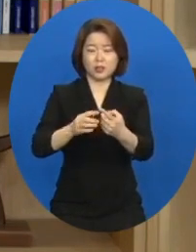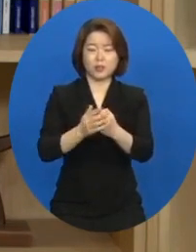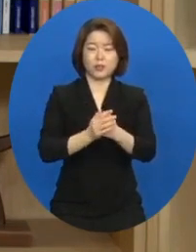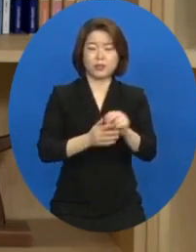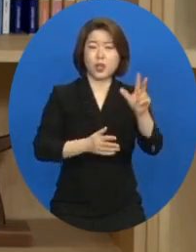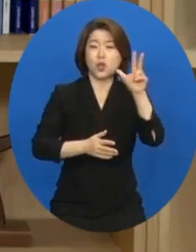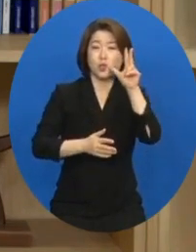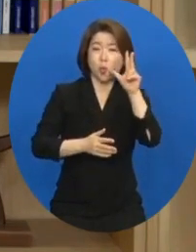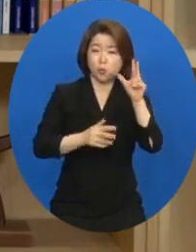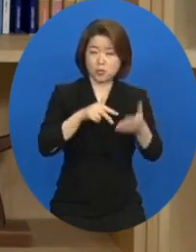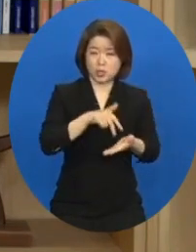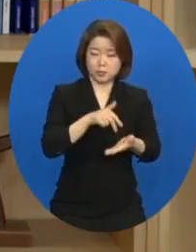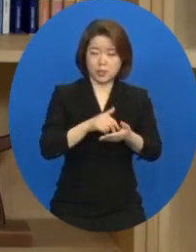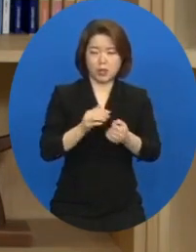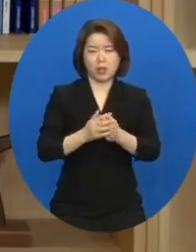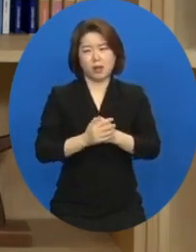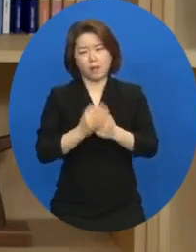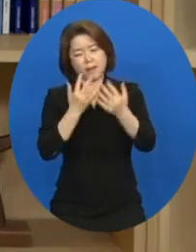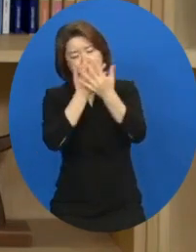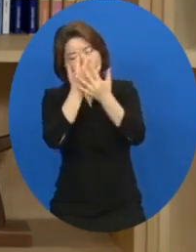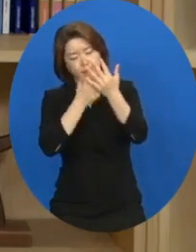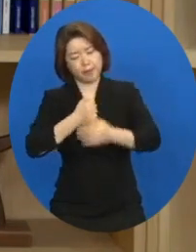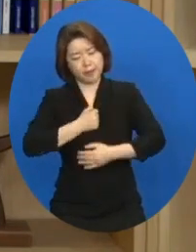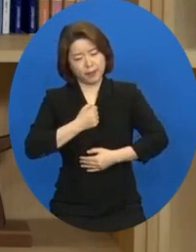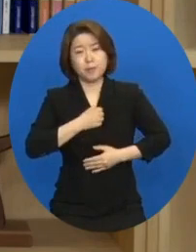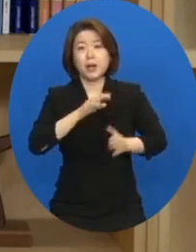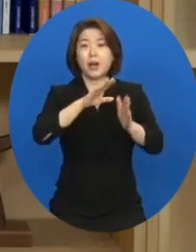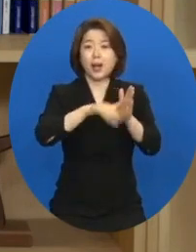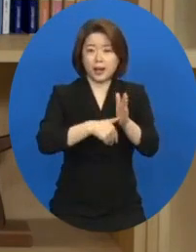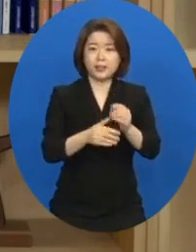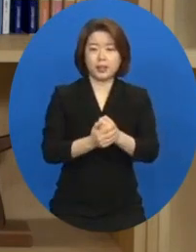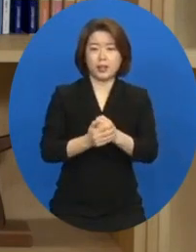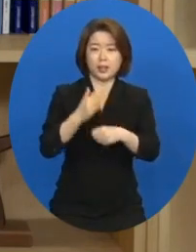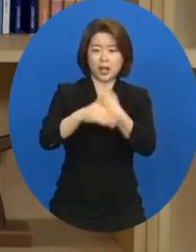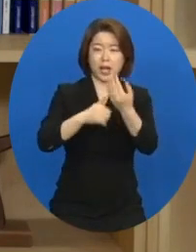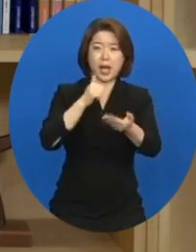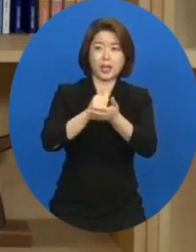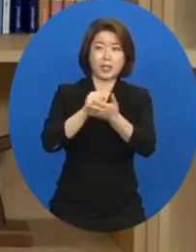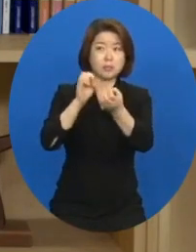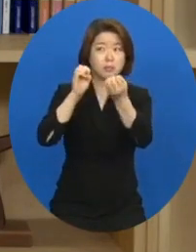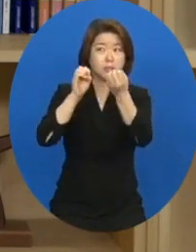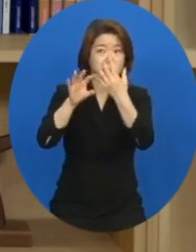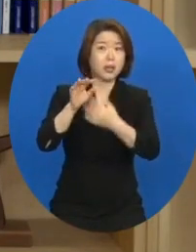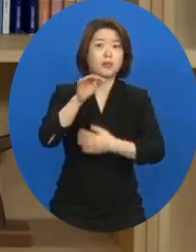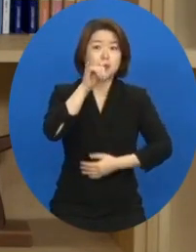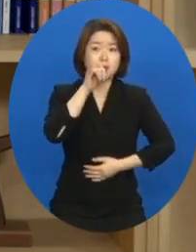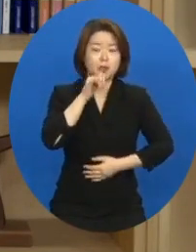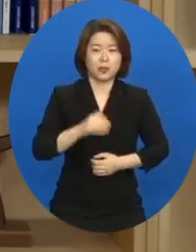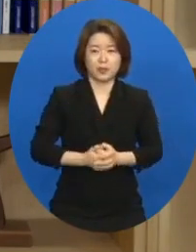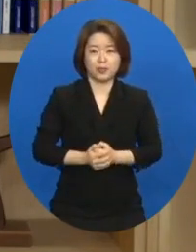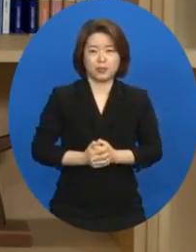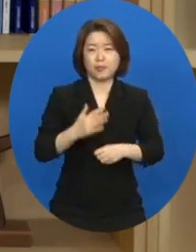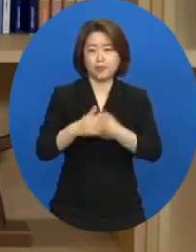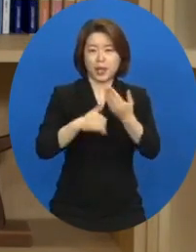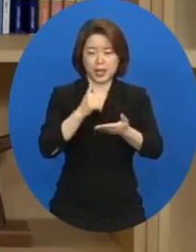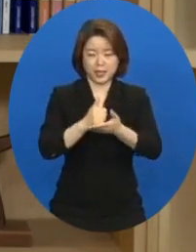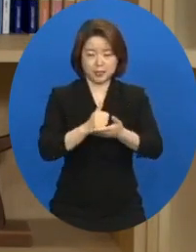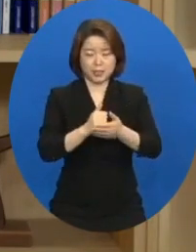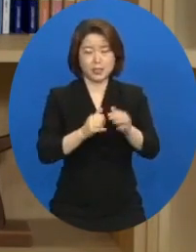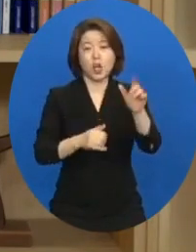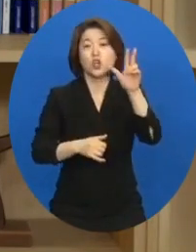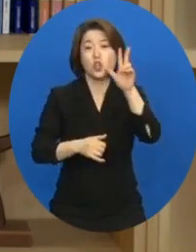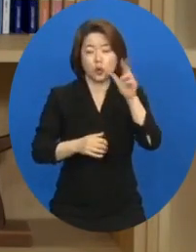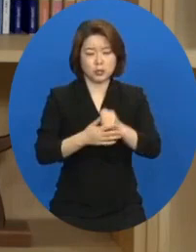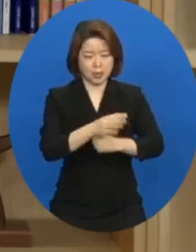여호수아가 참 막막한 상황에 있을 때에 하나님의 응답을 받습니다 하나님께서 여호수아에게